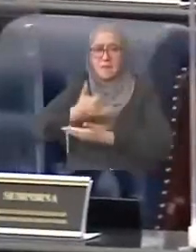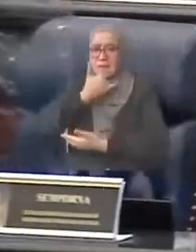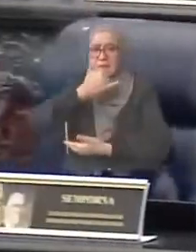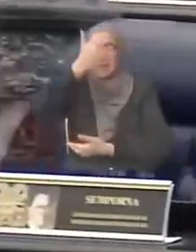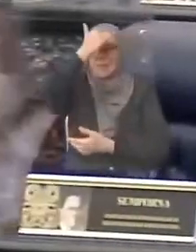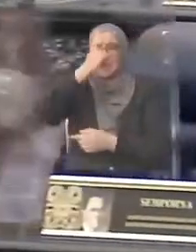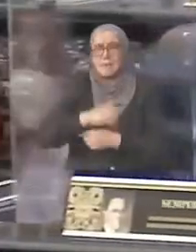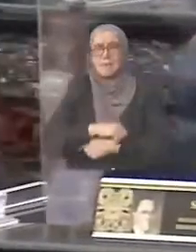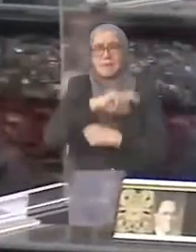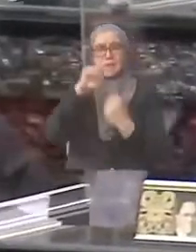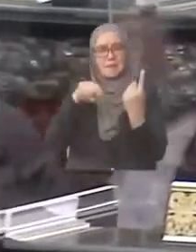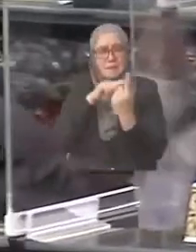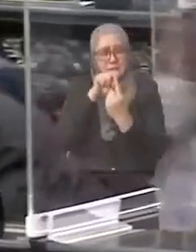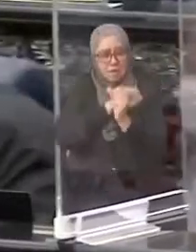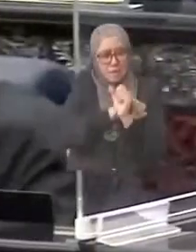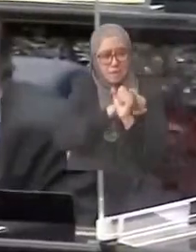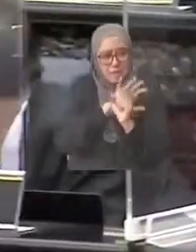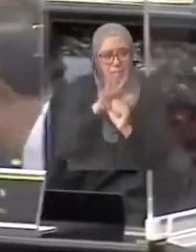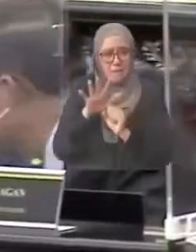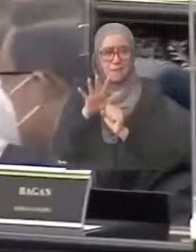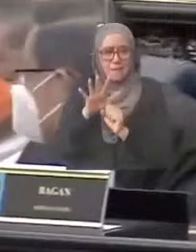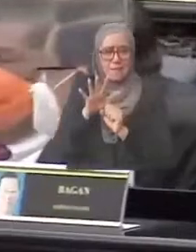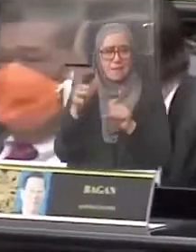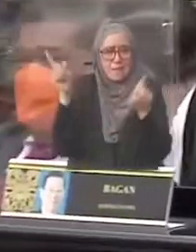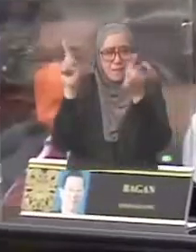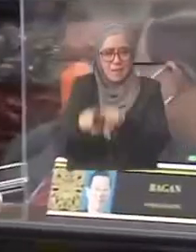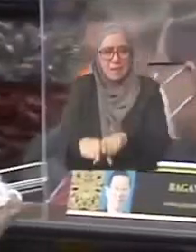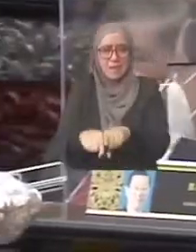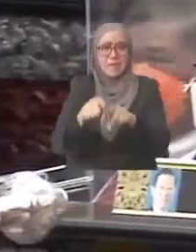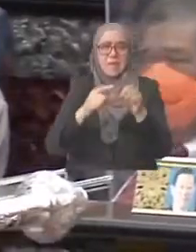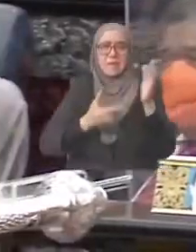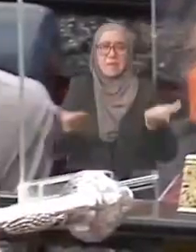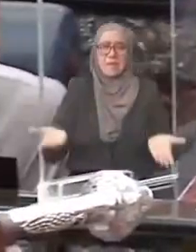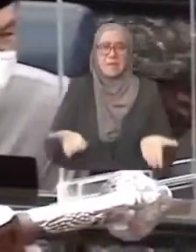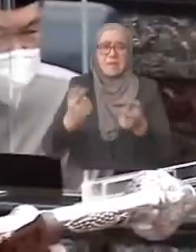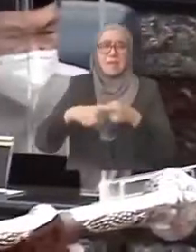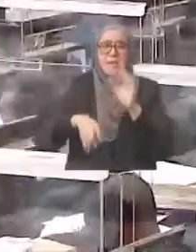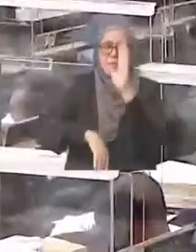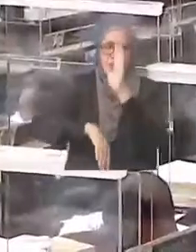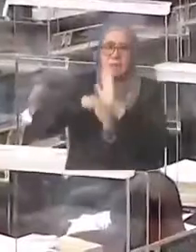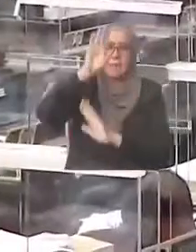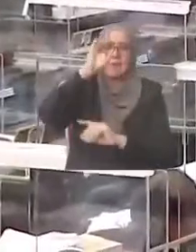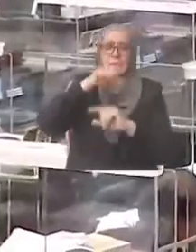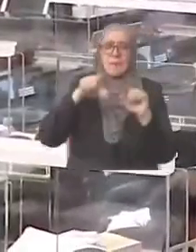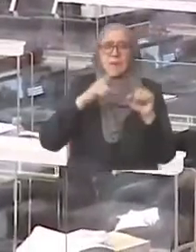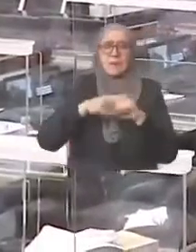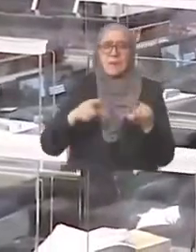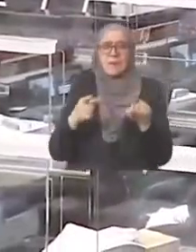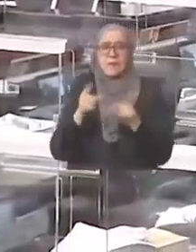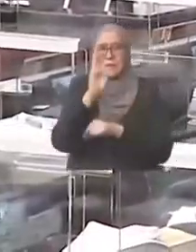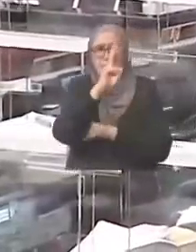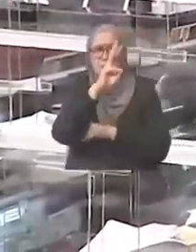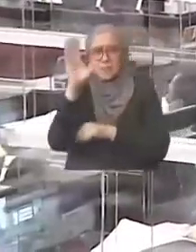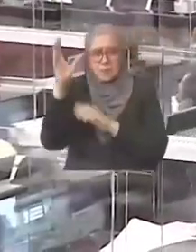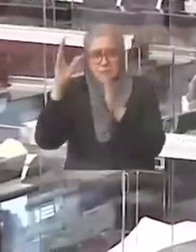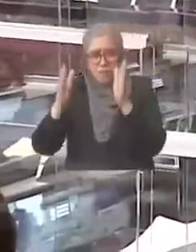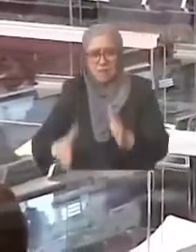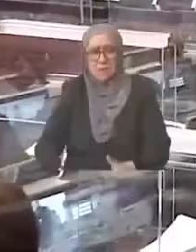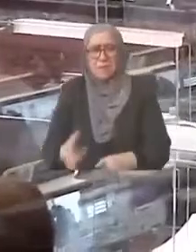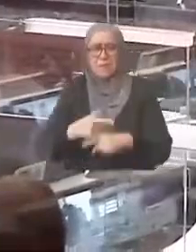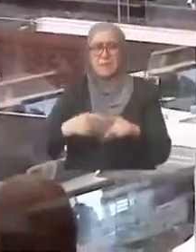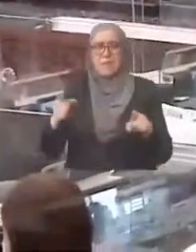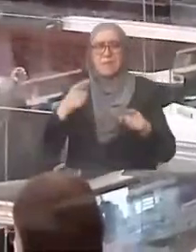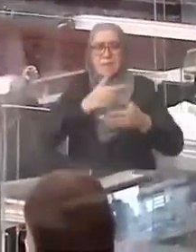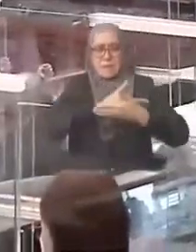tanah kita lebih 4700 anak-anak telah hilang tempat bermanja apabila Ibu Bapa Mereka pergi